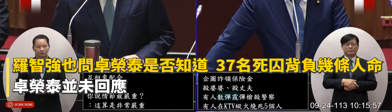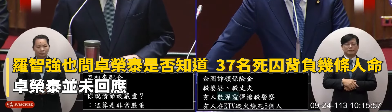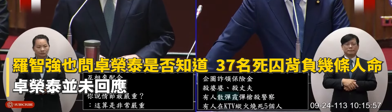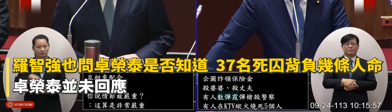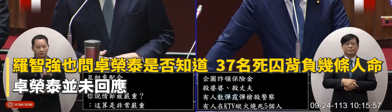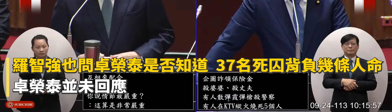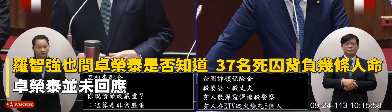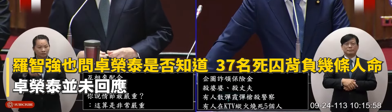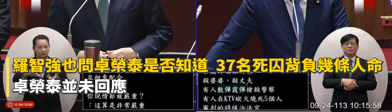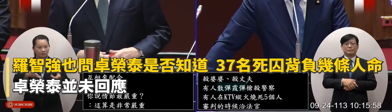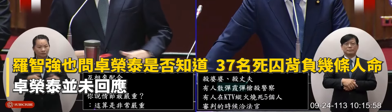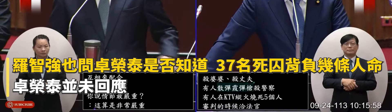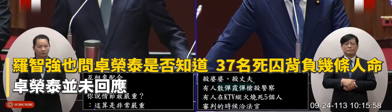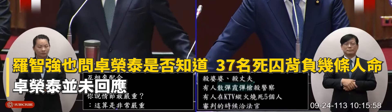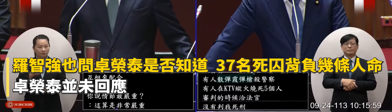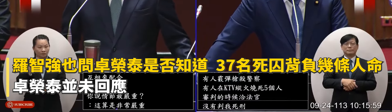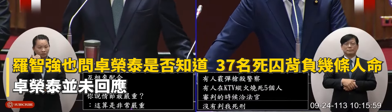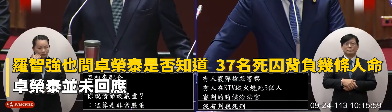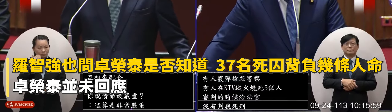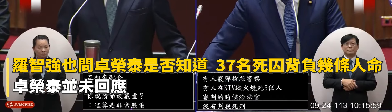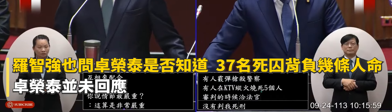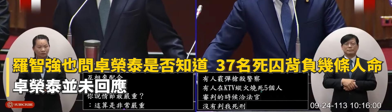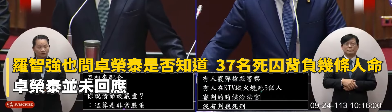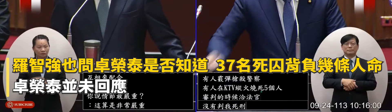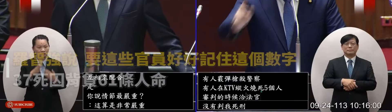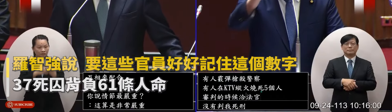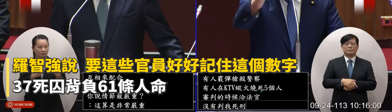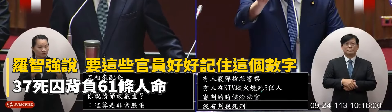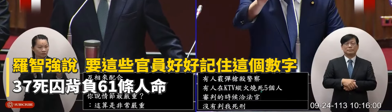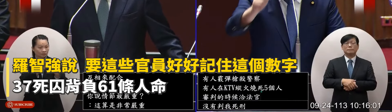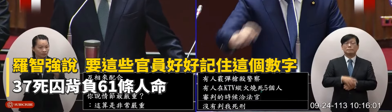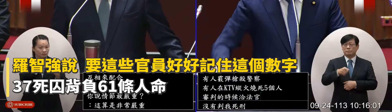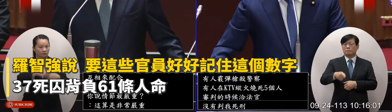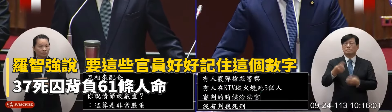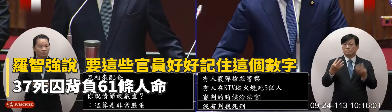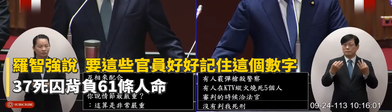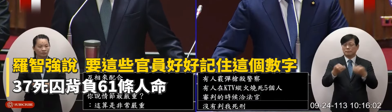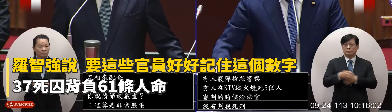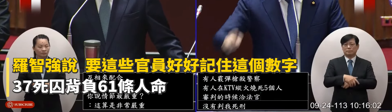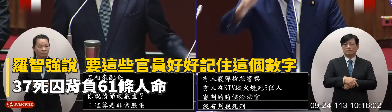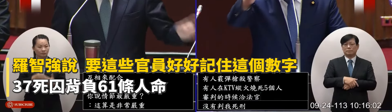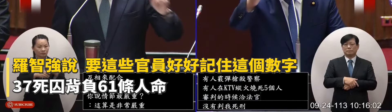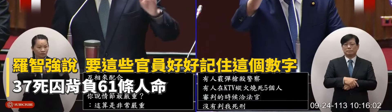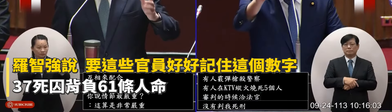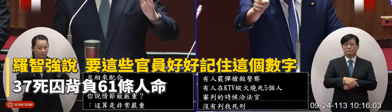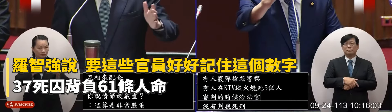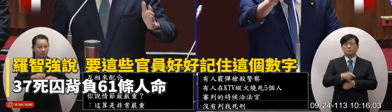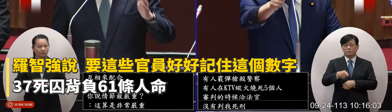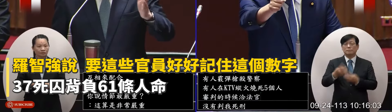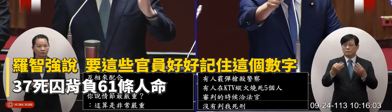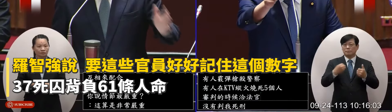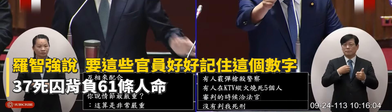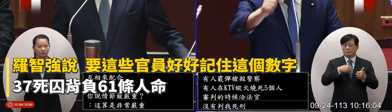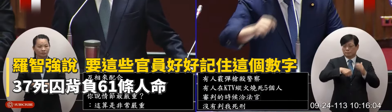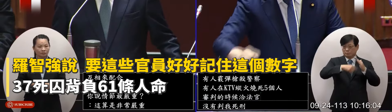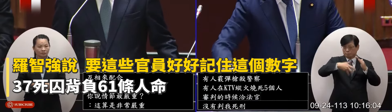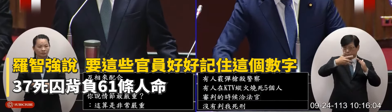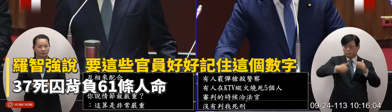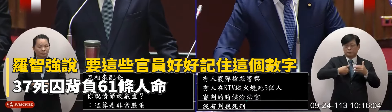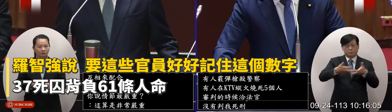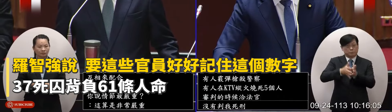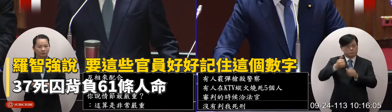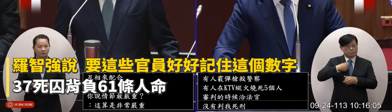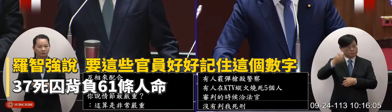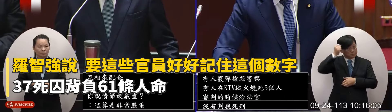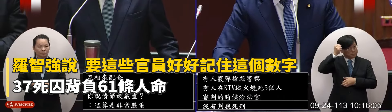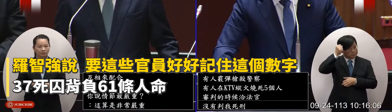这些行为如果都经过合于宪法规定， 这个数字 正当法律程序， 这个数字我请院长跟部长牢牢记在